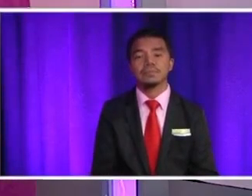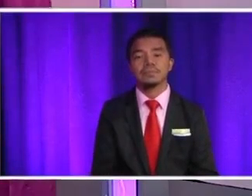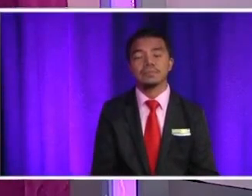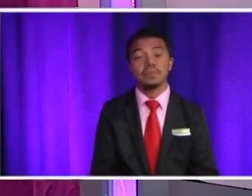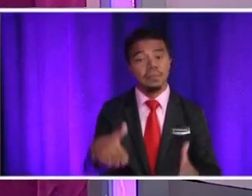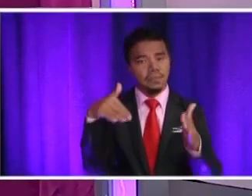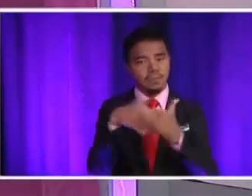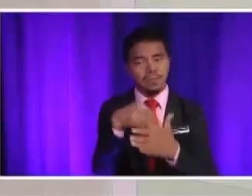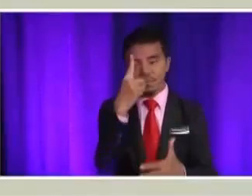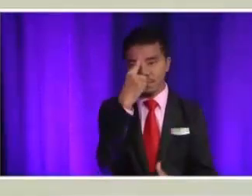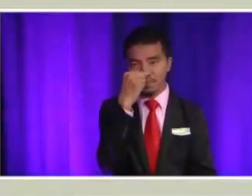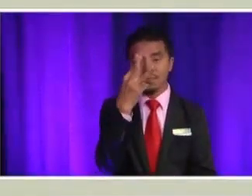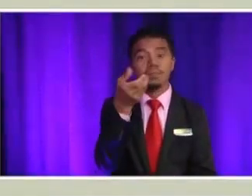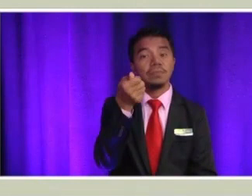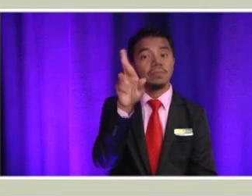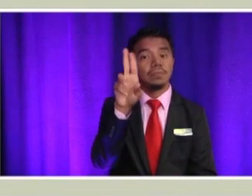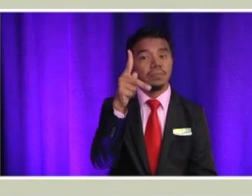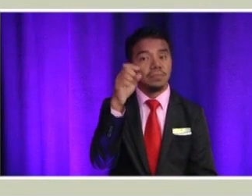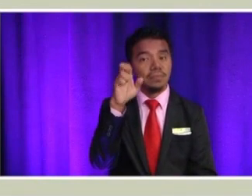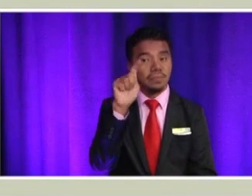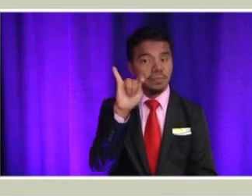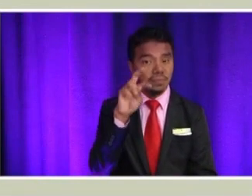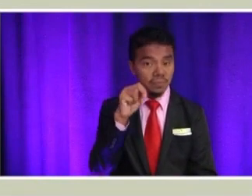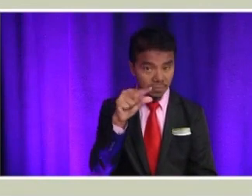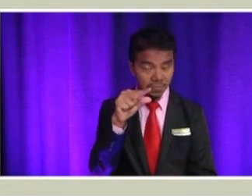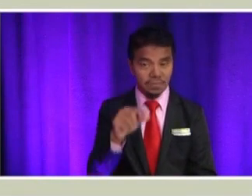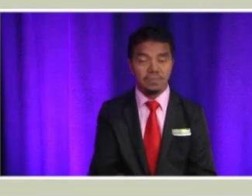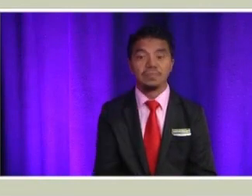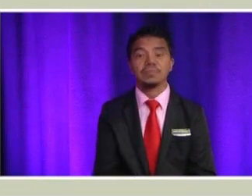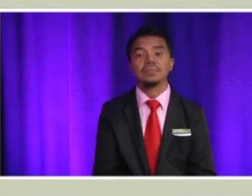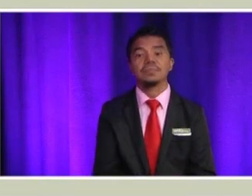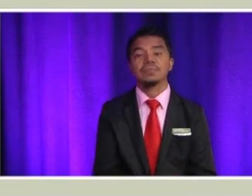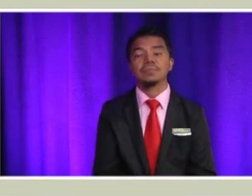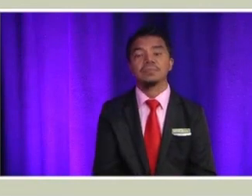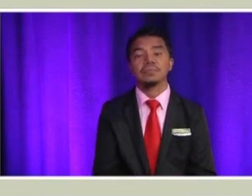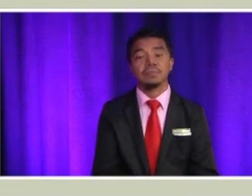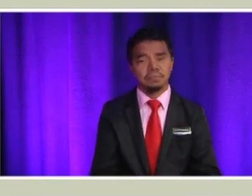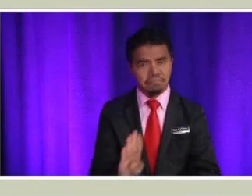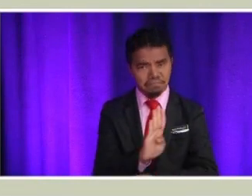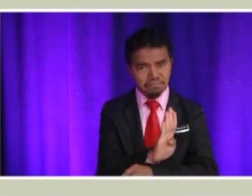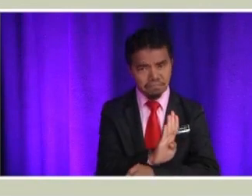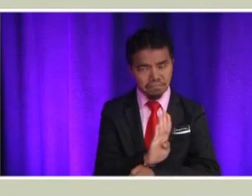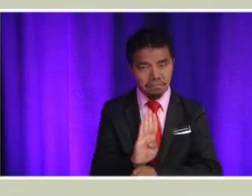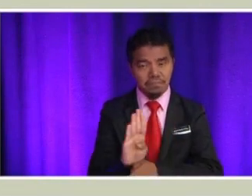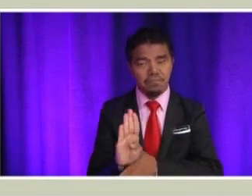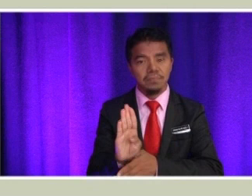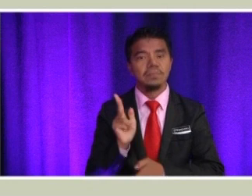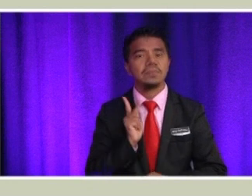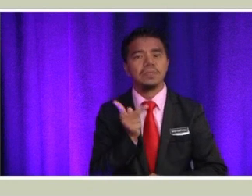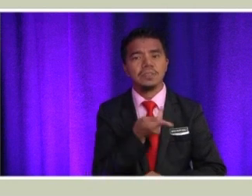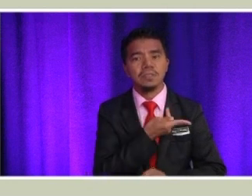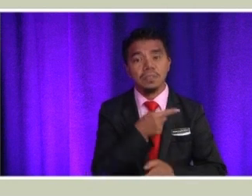So, jadi pemasaran ialah aktiviti perniagaan yang kita lakukan untuk menyalurkan barangan